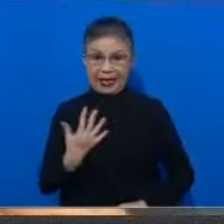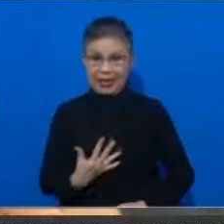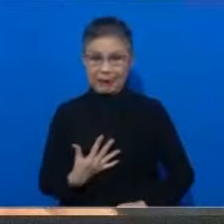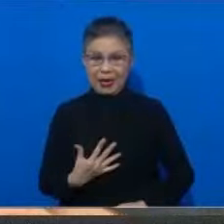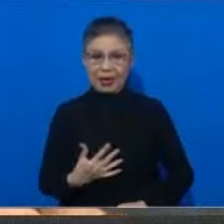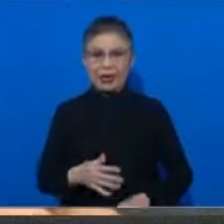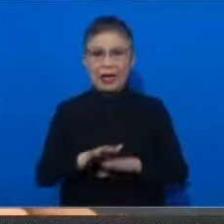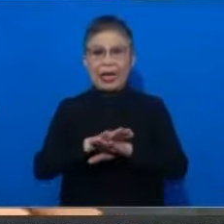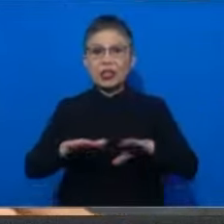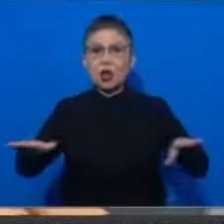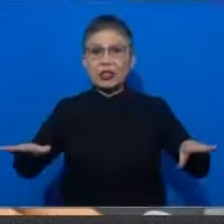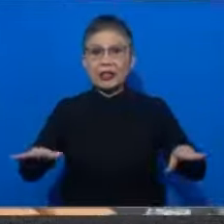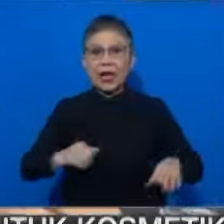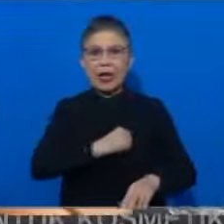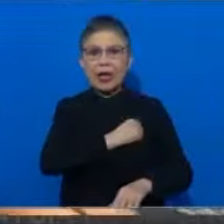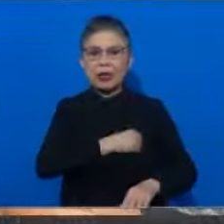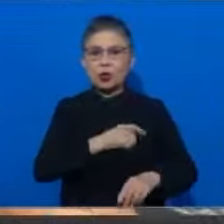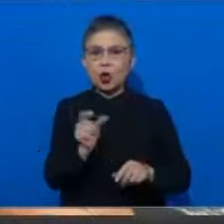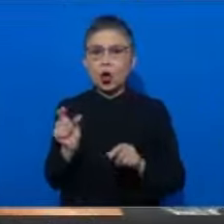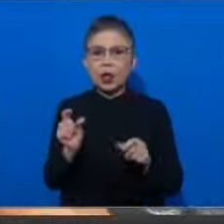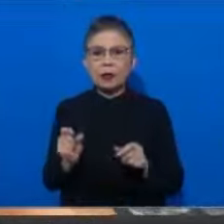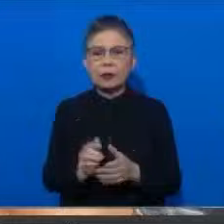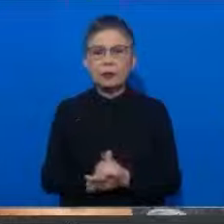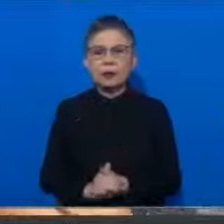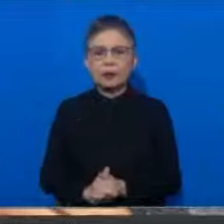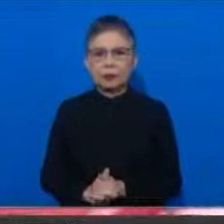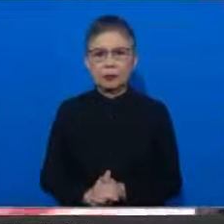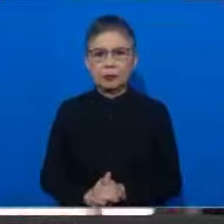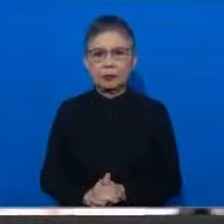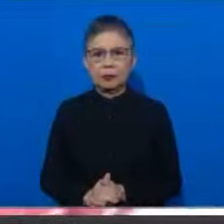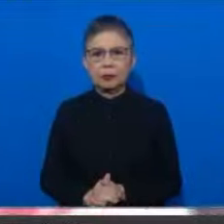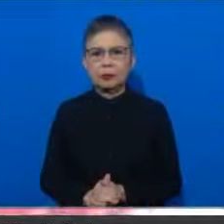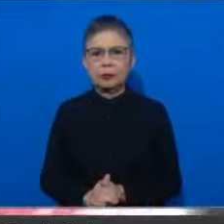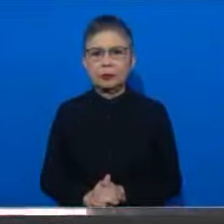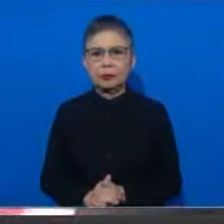bagi seluruh rakyat Indonesia bukan bagi rakyat yang punya kuasa.